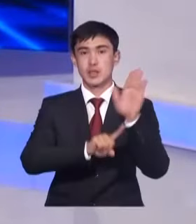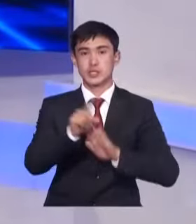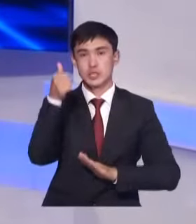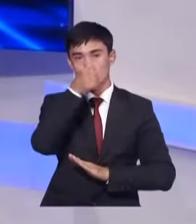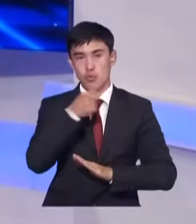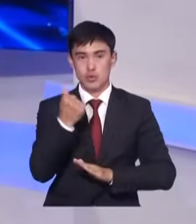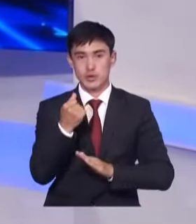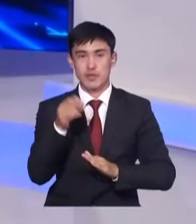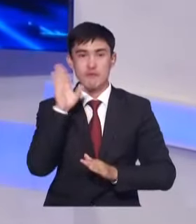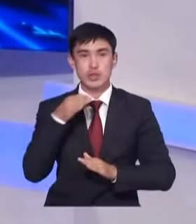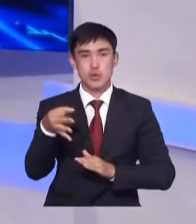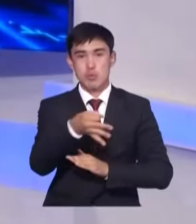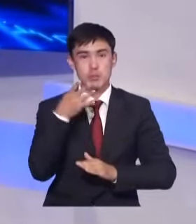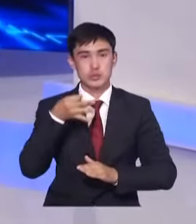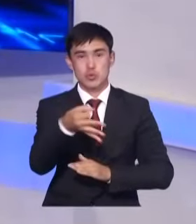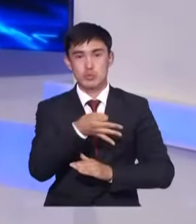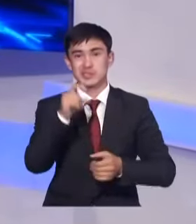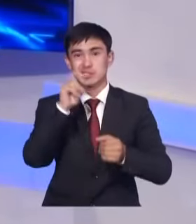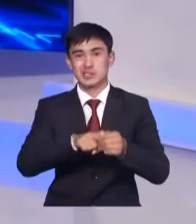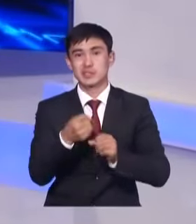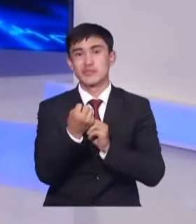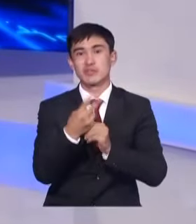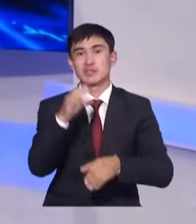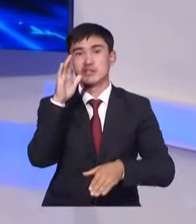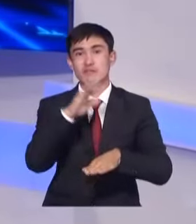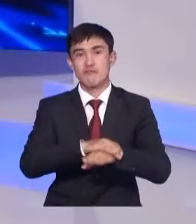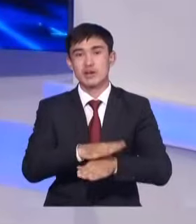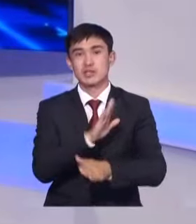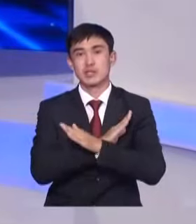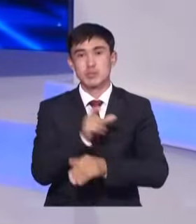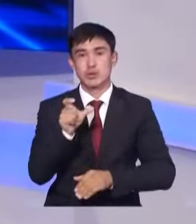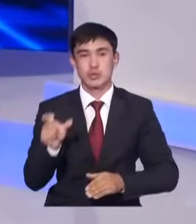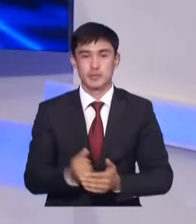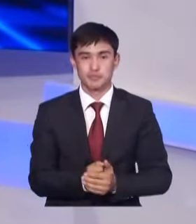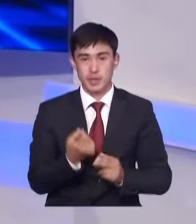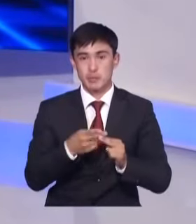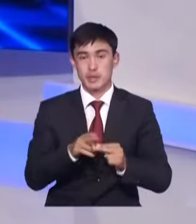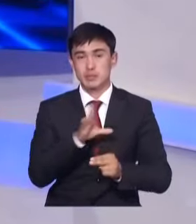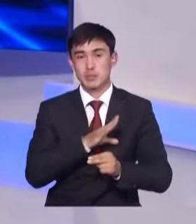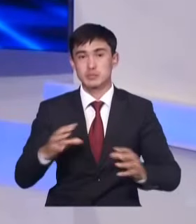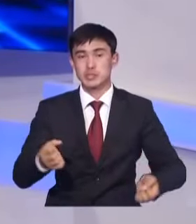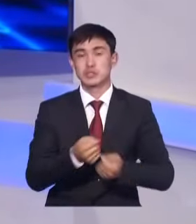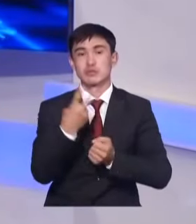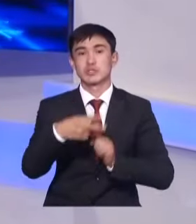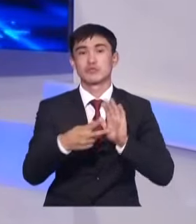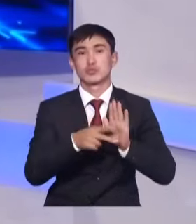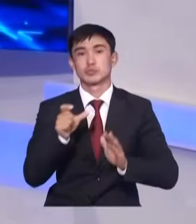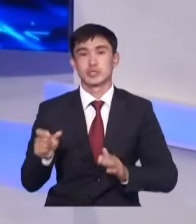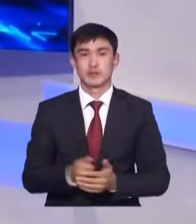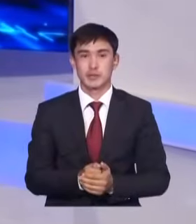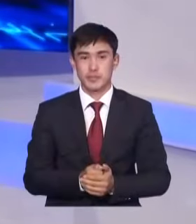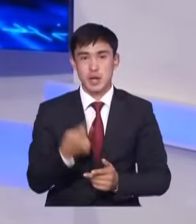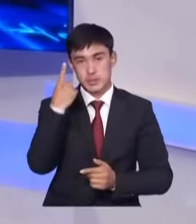С начала текущего года на водоемах Алматинской области зарегистрировано 12 фактов гибели людей. При этом было спасено